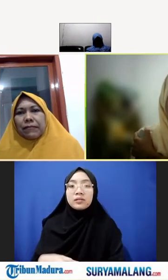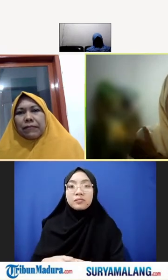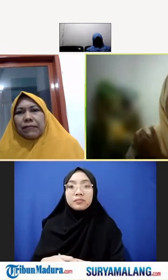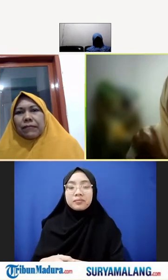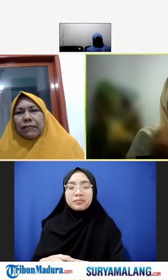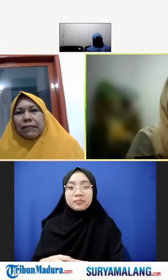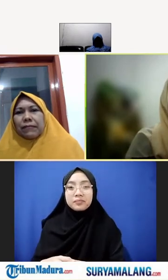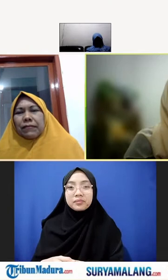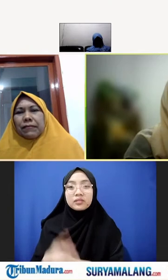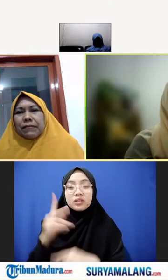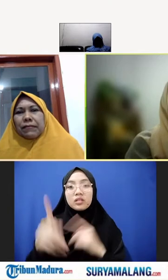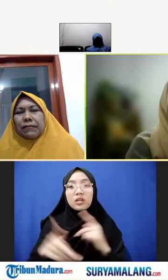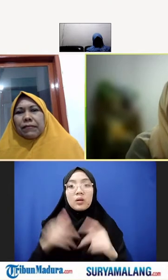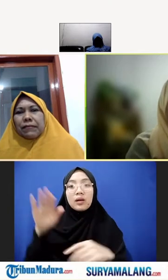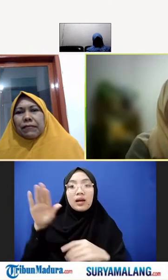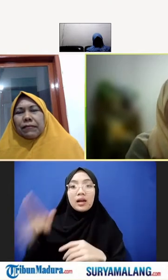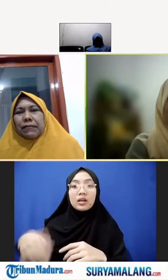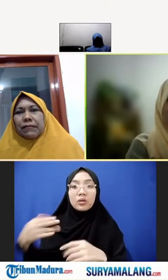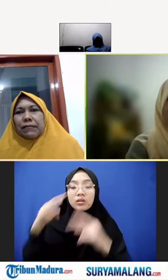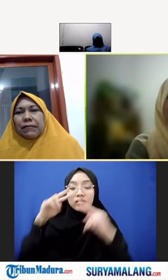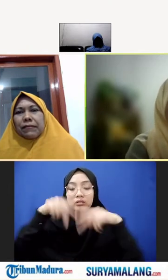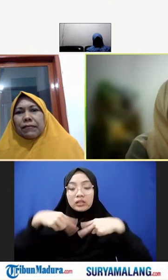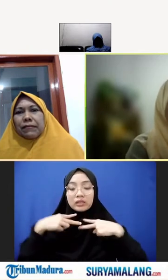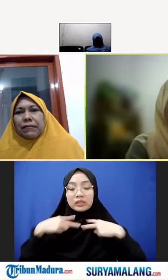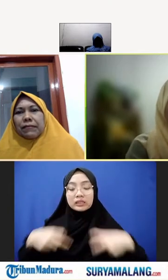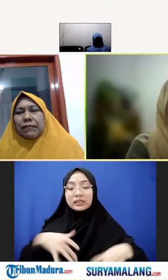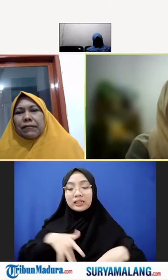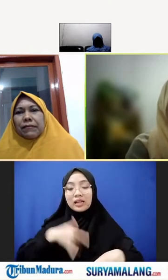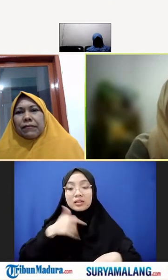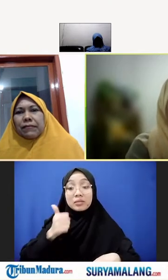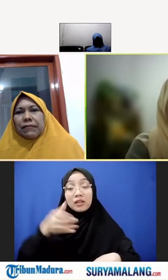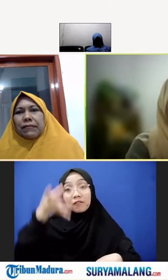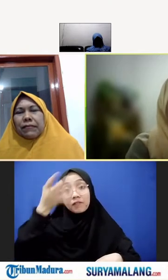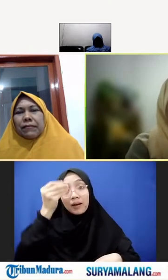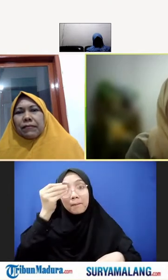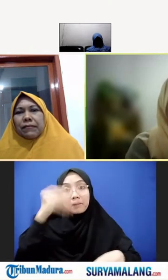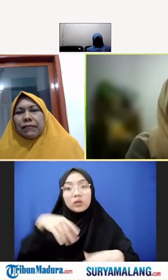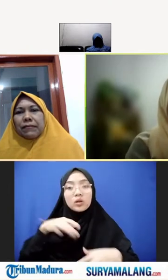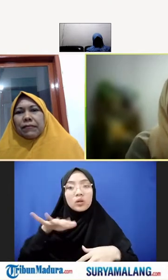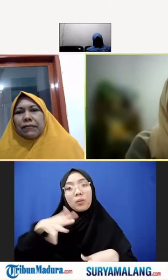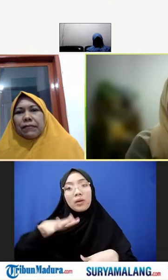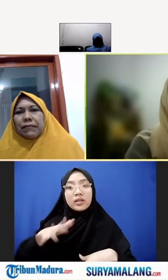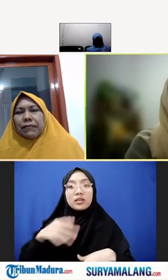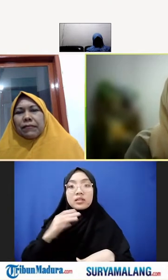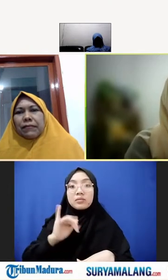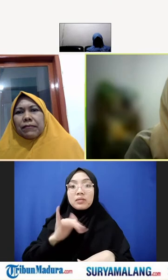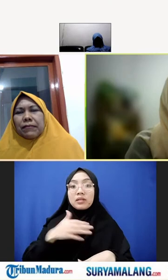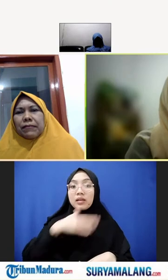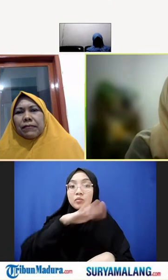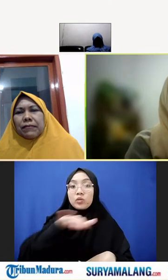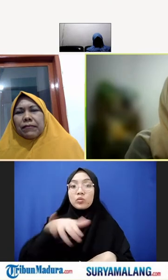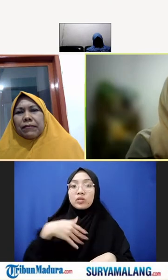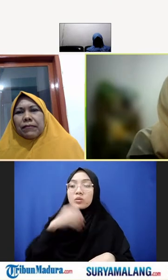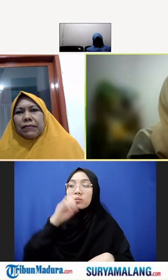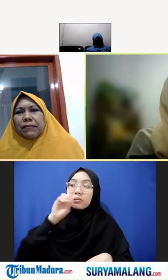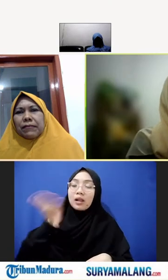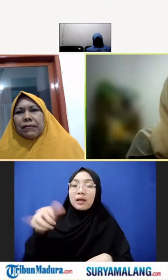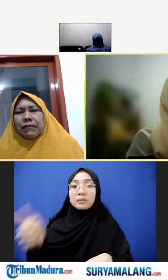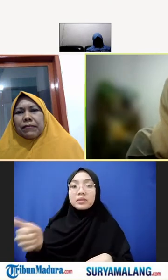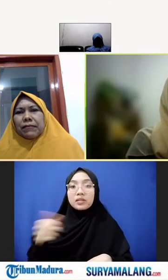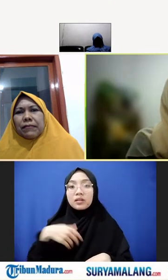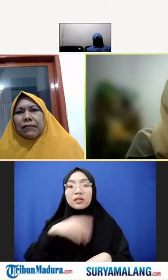Kalau anaknya udah bisa identifikasi yang dia rasakan, itu lumayan banget, Bu. Kalau kayak murid-murid aku tuh, dia bisa bilang,